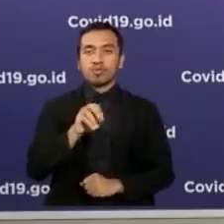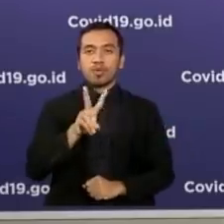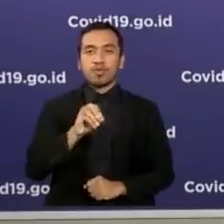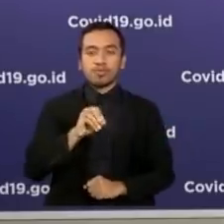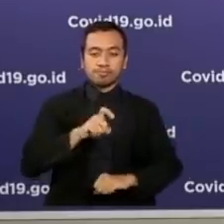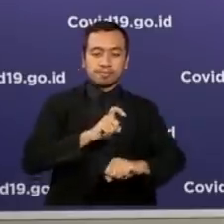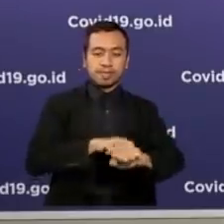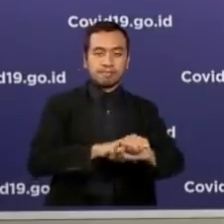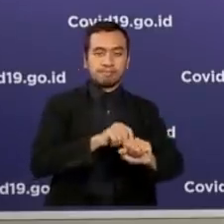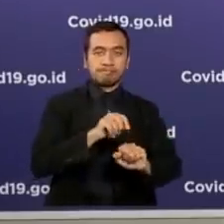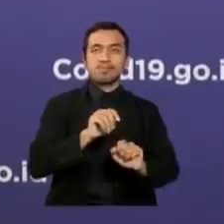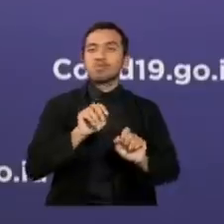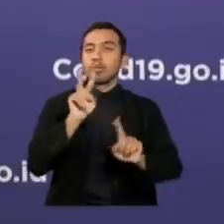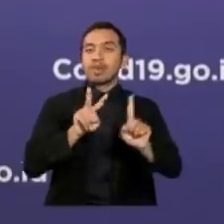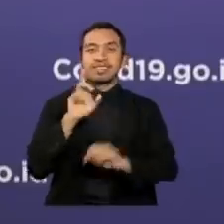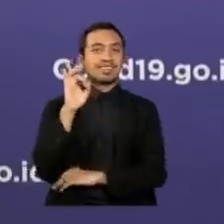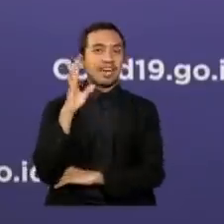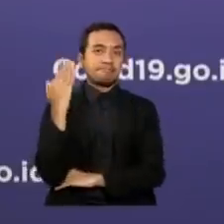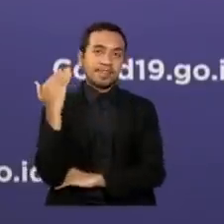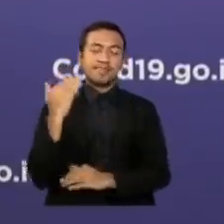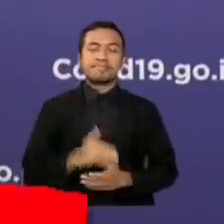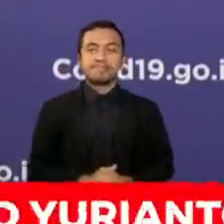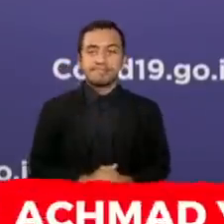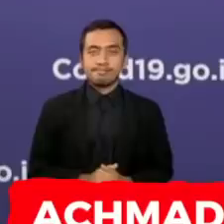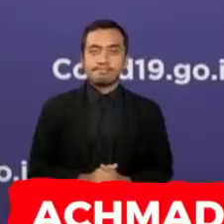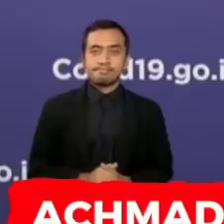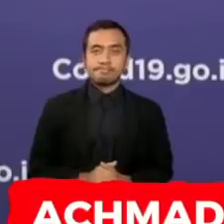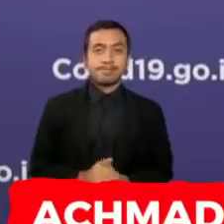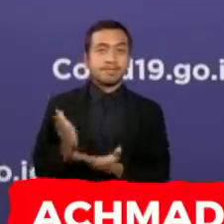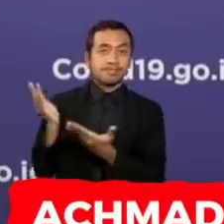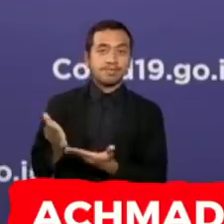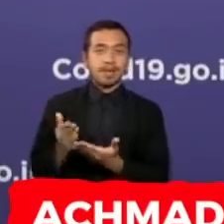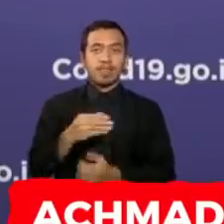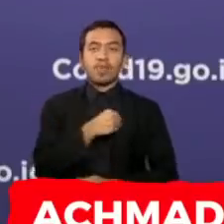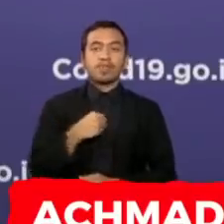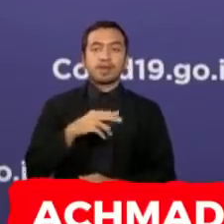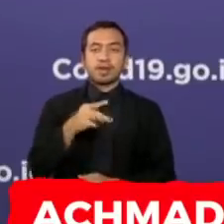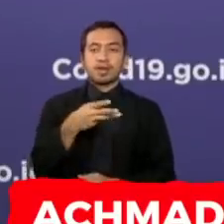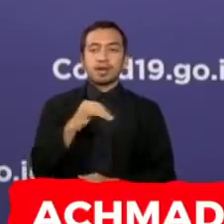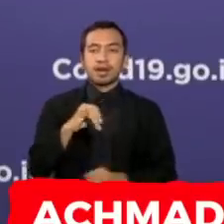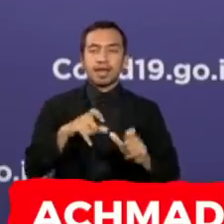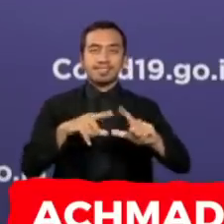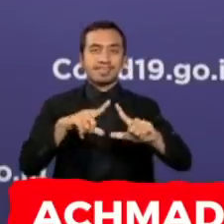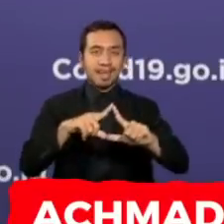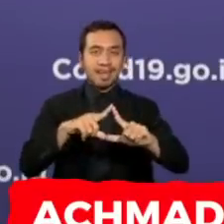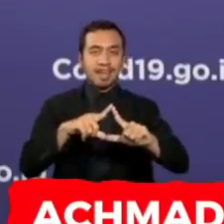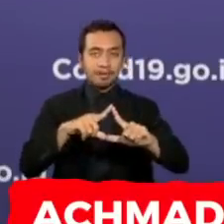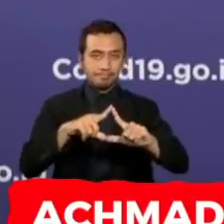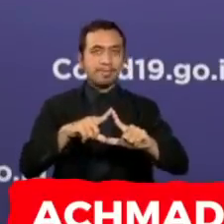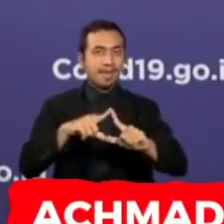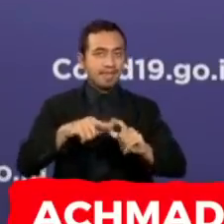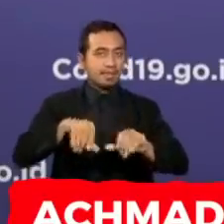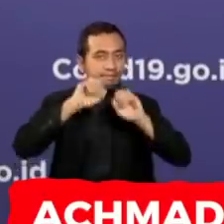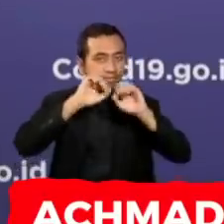pukul 12.00 WIB saya bersama dokter Reisa Broto Asmoro akan menyampaikan berbagai